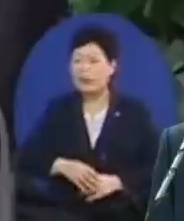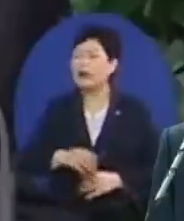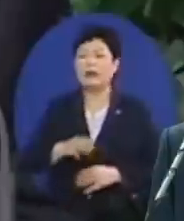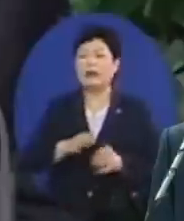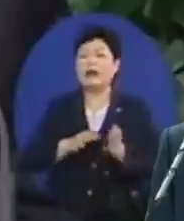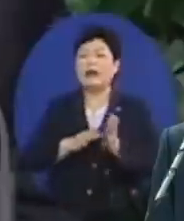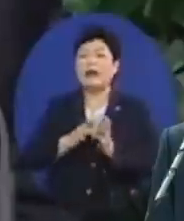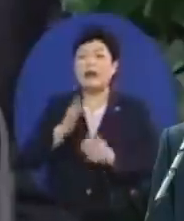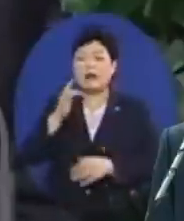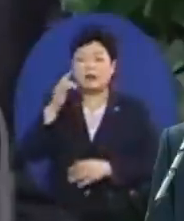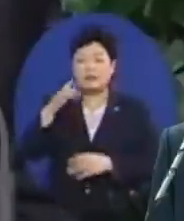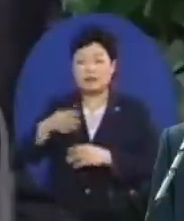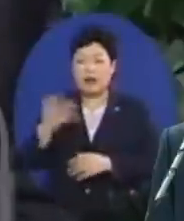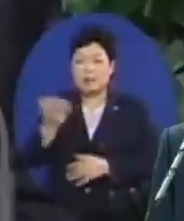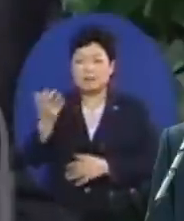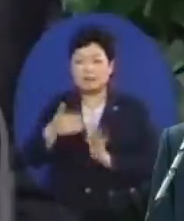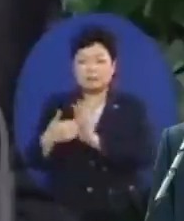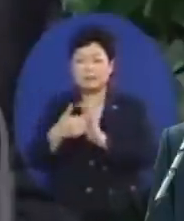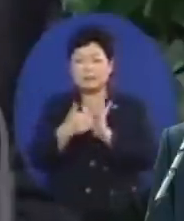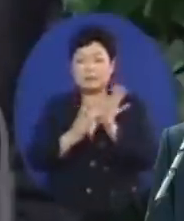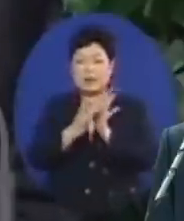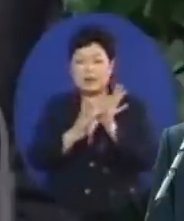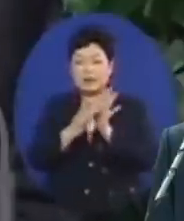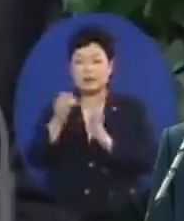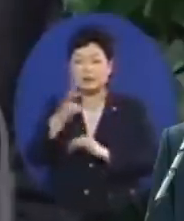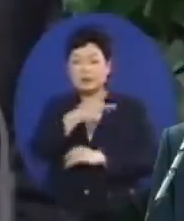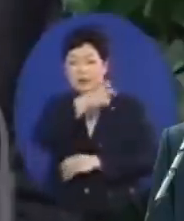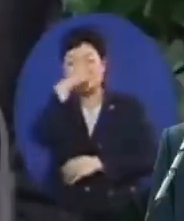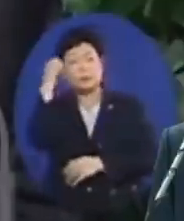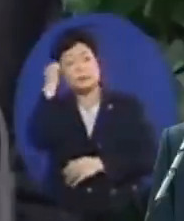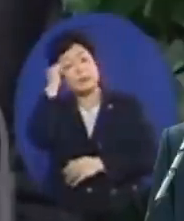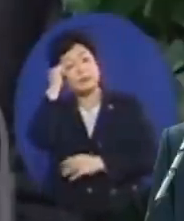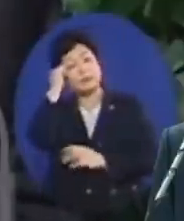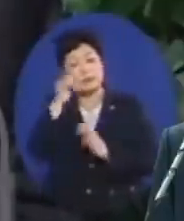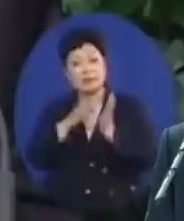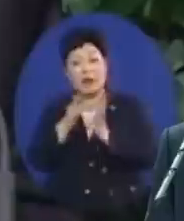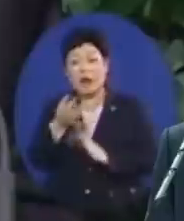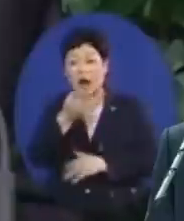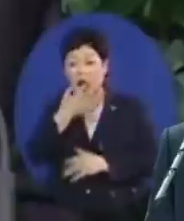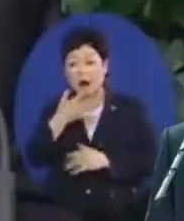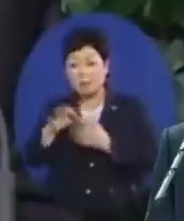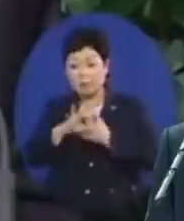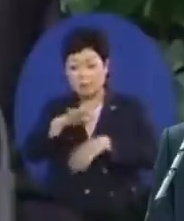수면제를 먹고 귀신을 쫓아내면 간단히 해방됐을 것인데,